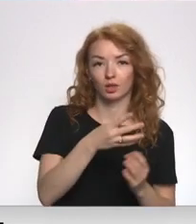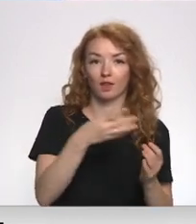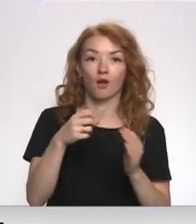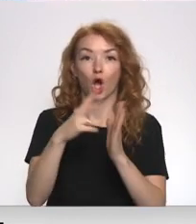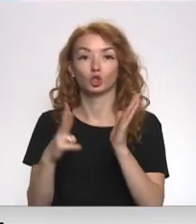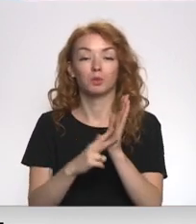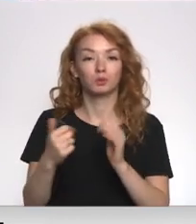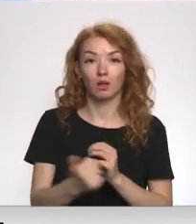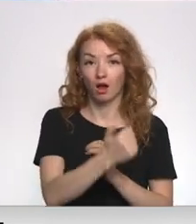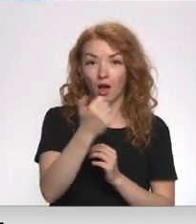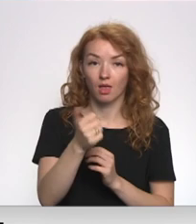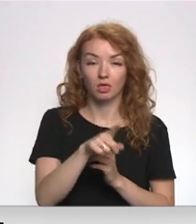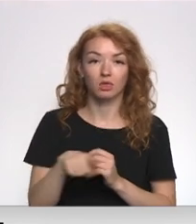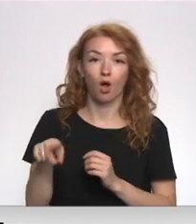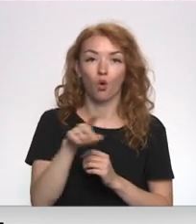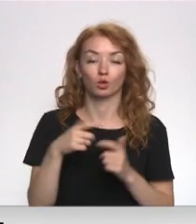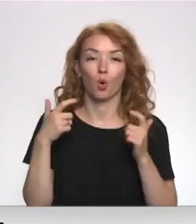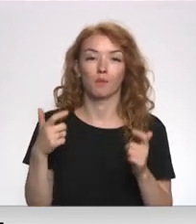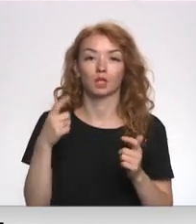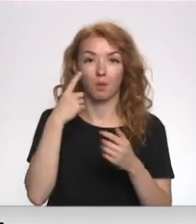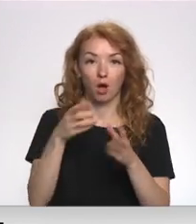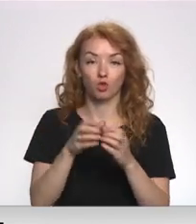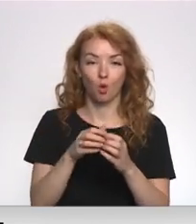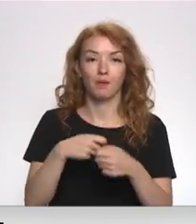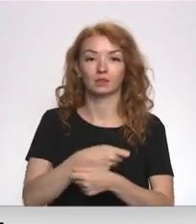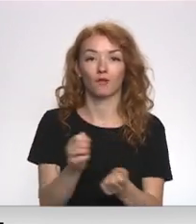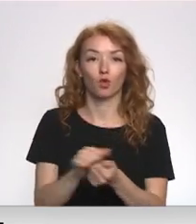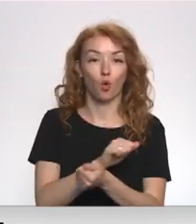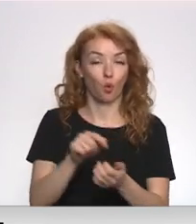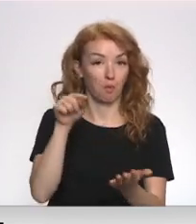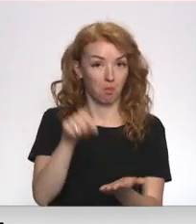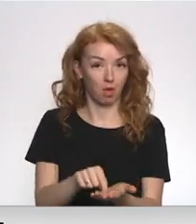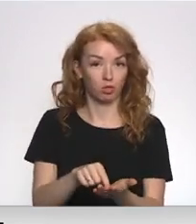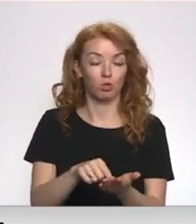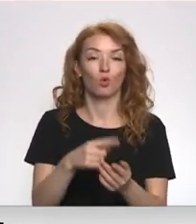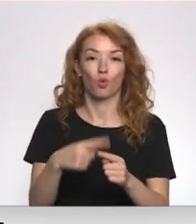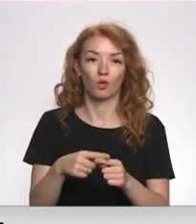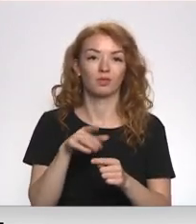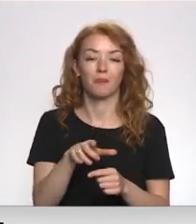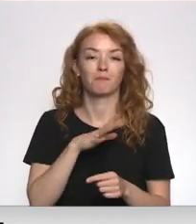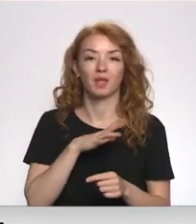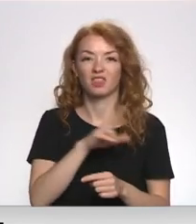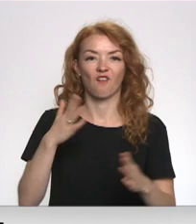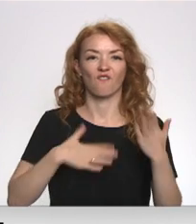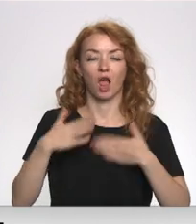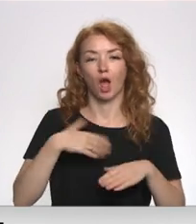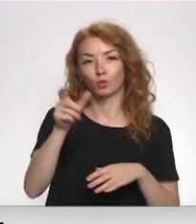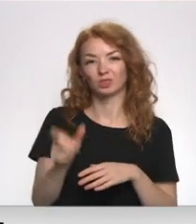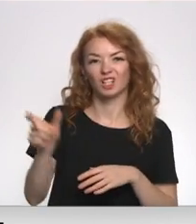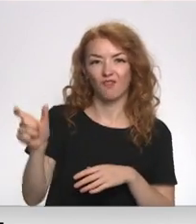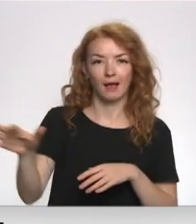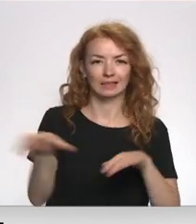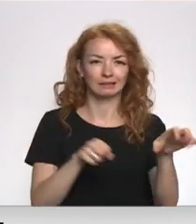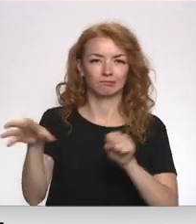1918. Gadā Tautas komisāru padome izdeva dekrētu, kam sekoja režīmam nevēlamu personu ieslodzīšanu